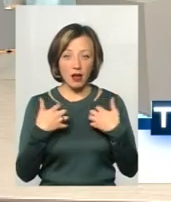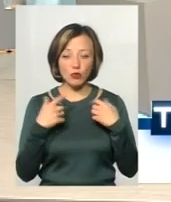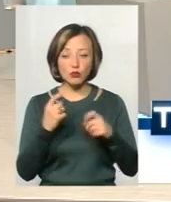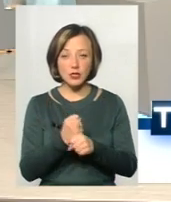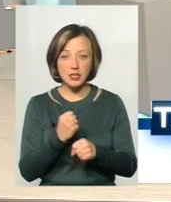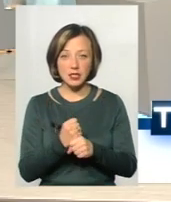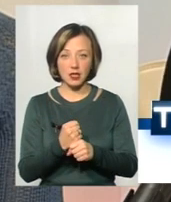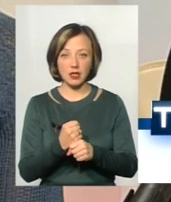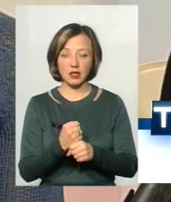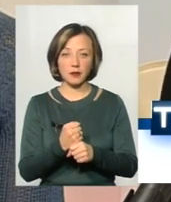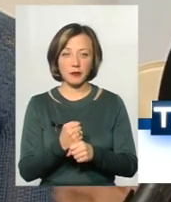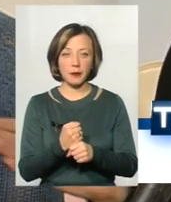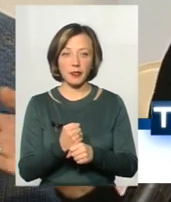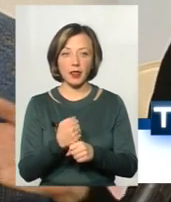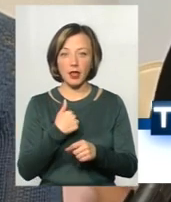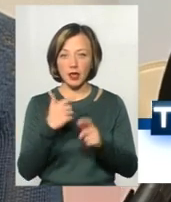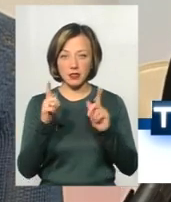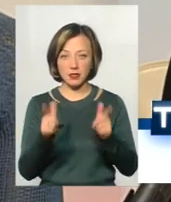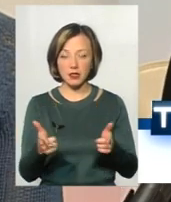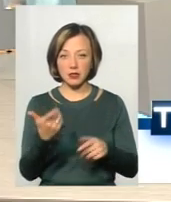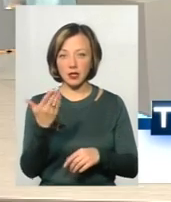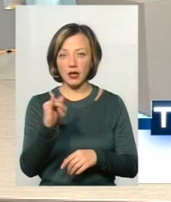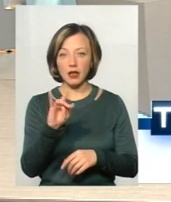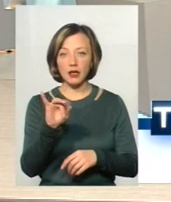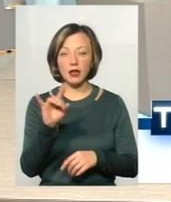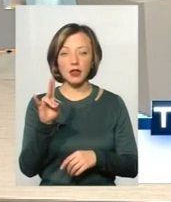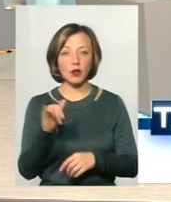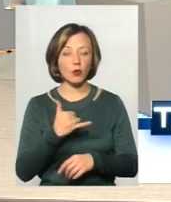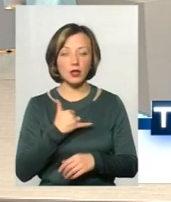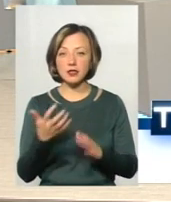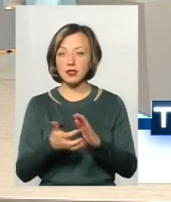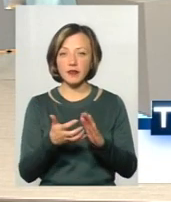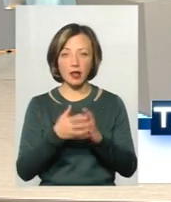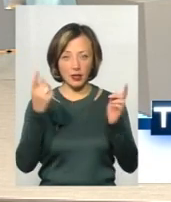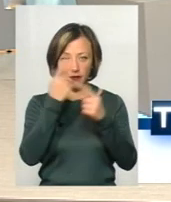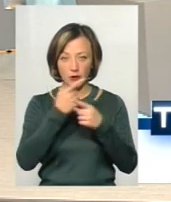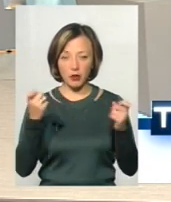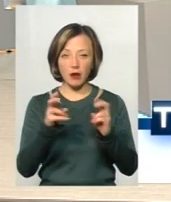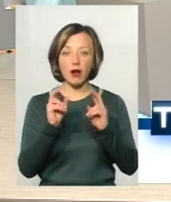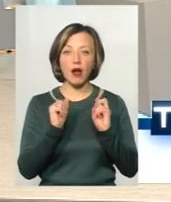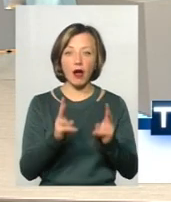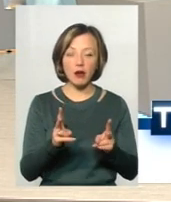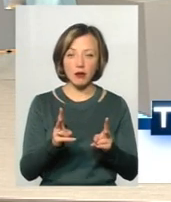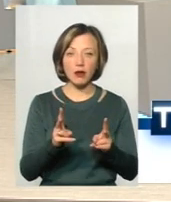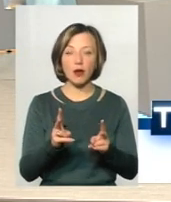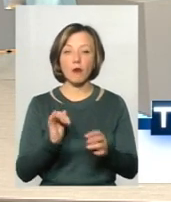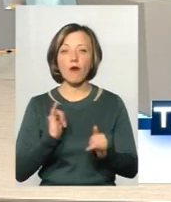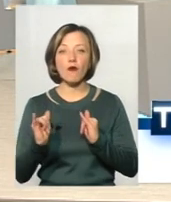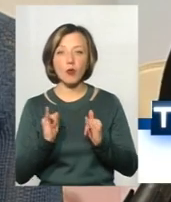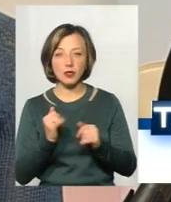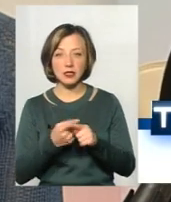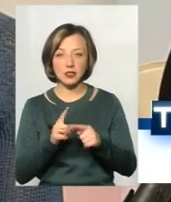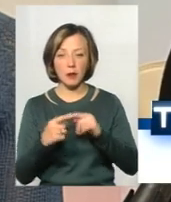сделайте. Знаете, и я согласна с пани Ириной, что у нас не хватает информации, как поводитися